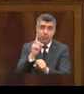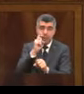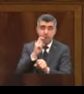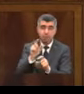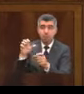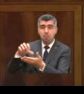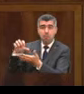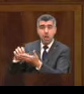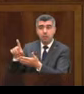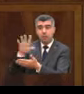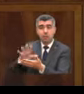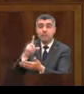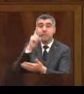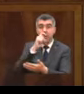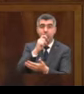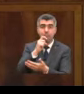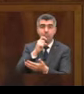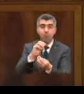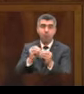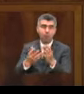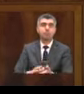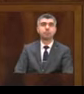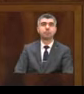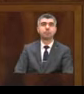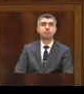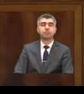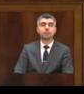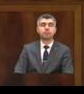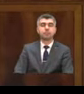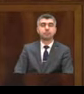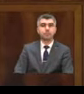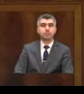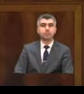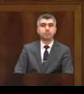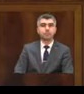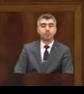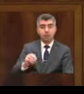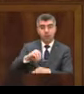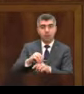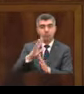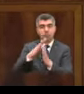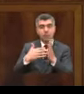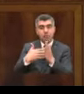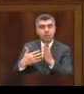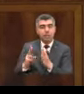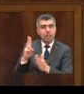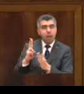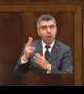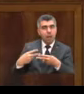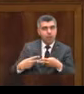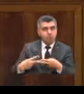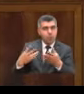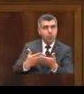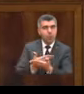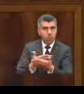عندها صعوبات في هذا الملف. إذن أؤكد أنه كذلك على مستوى البرامج التي تم إطلاقها واللي كان اعتبرها